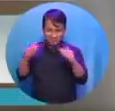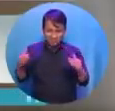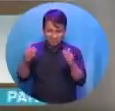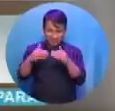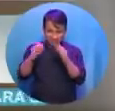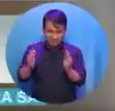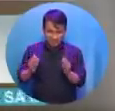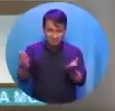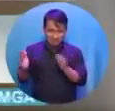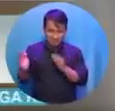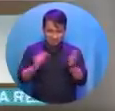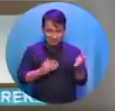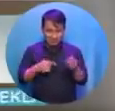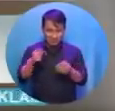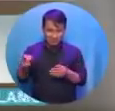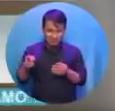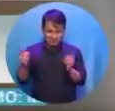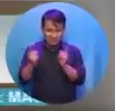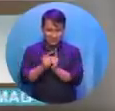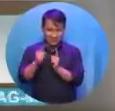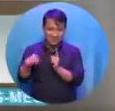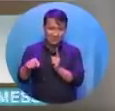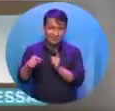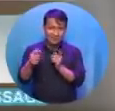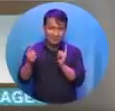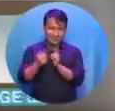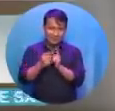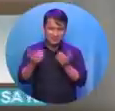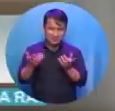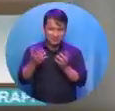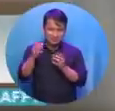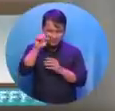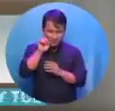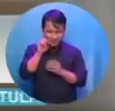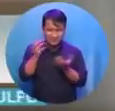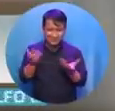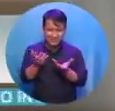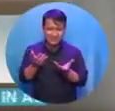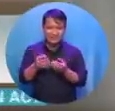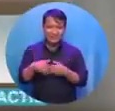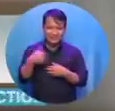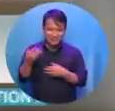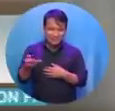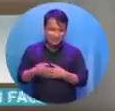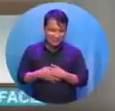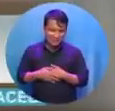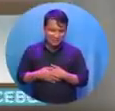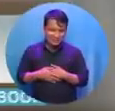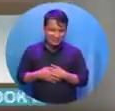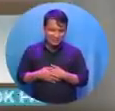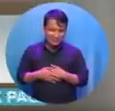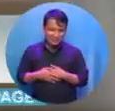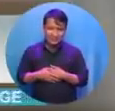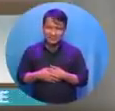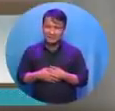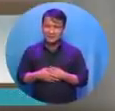saan ang plano nyo na magkikita kayo pag magkita kayo at maglabing-labing? Saan yung next place na pupuntahan nyo?